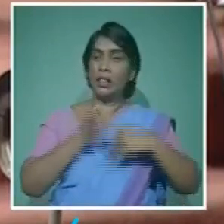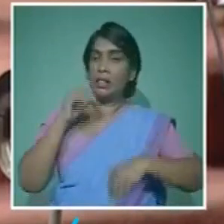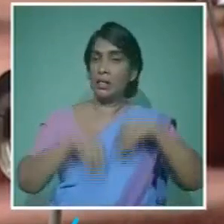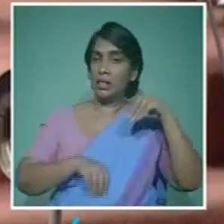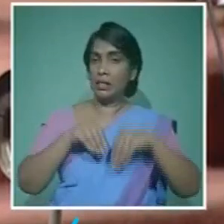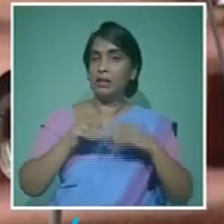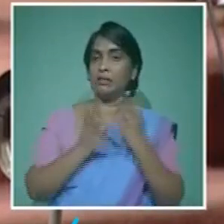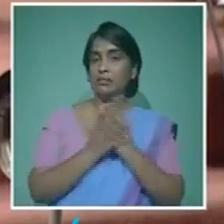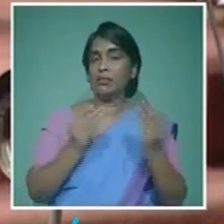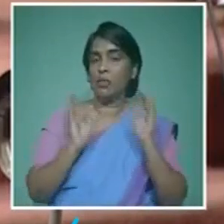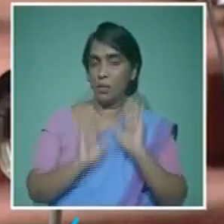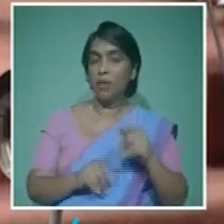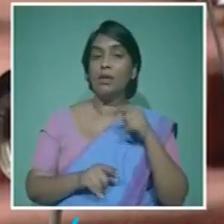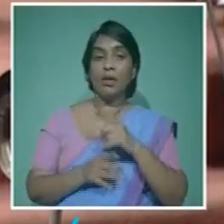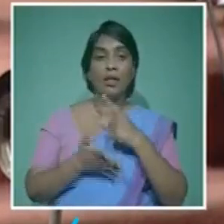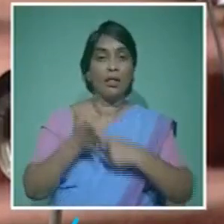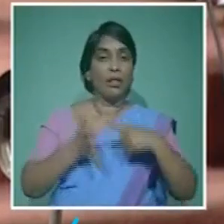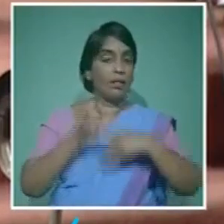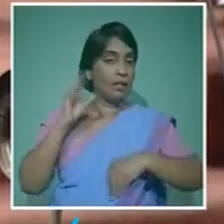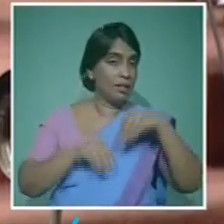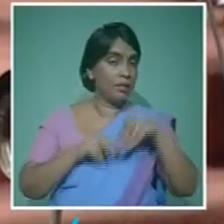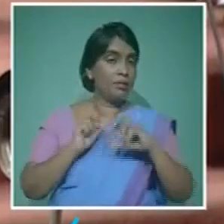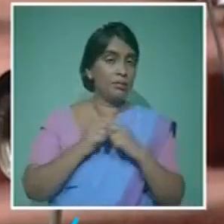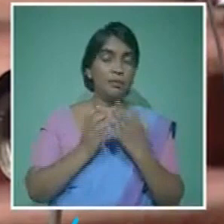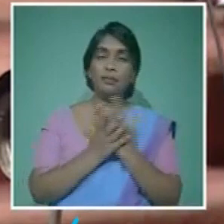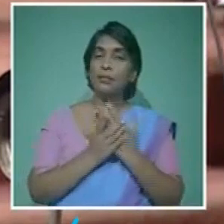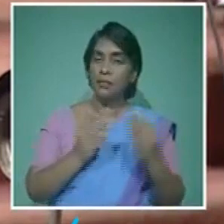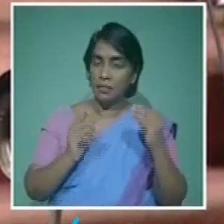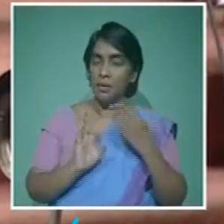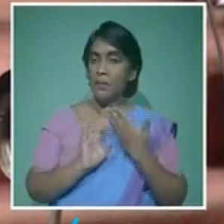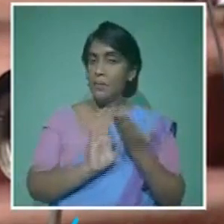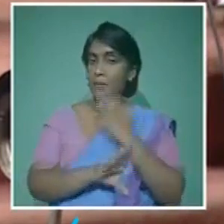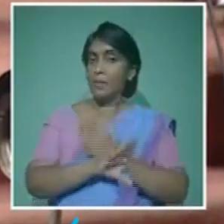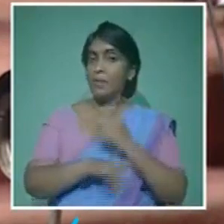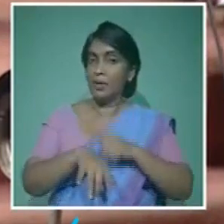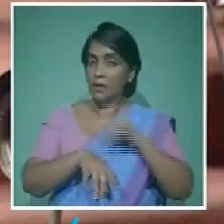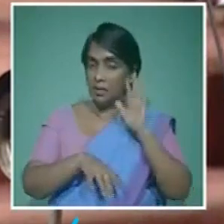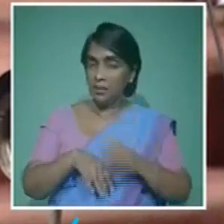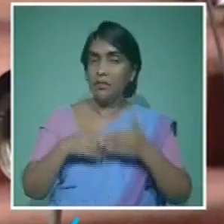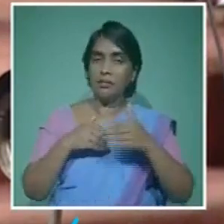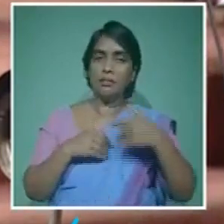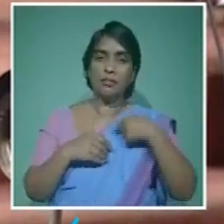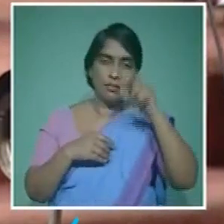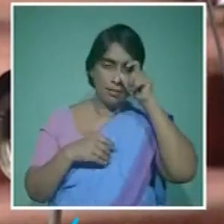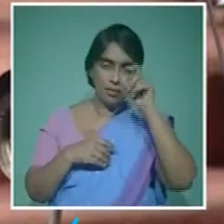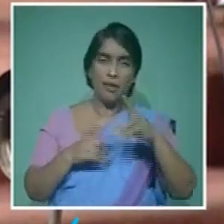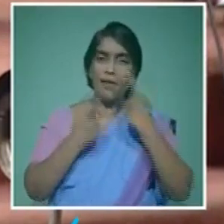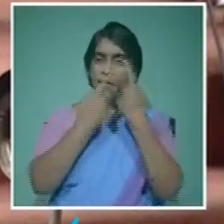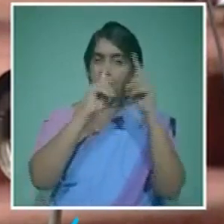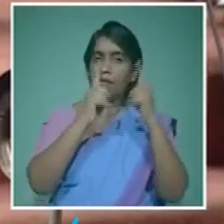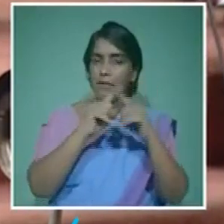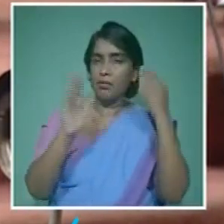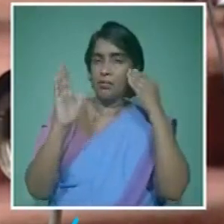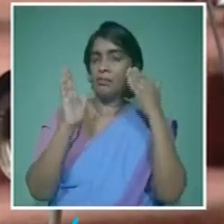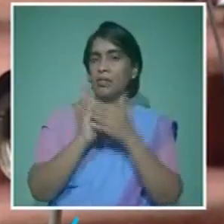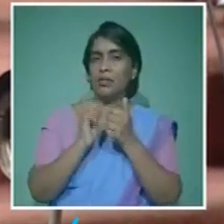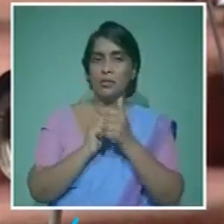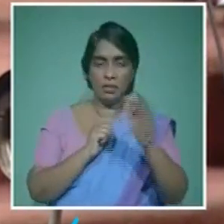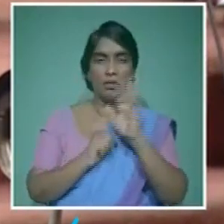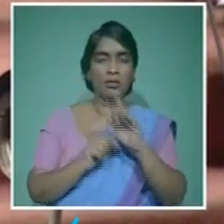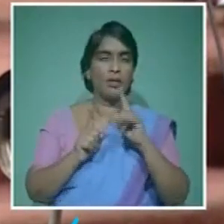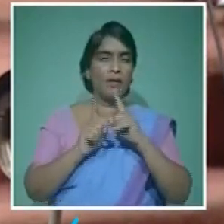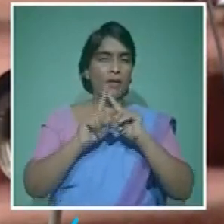இந்த அரசியல் தீர்வை வைப்பதற்கு கடந்த காலங்களில் பார்த்தீர்கள் என்றால் பல பல பல விஷயங்கள் நடந்திருக்கின்றன, பல முயற்சிகள்